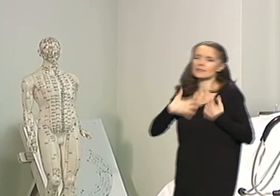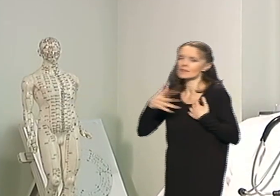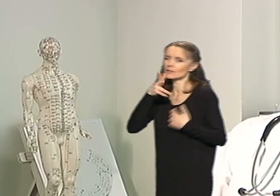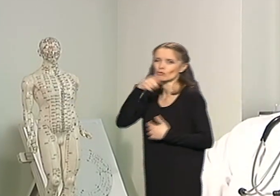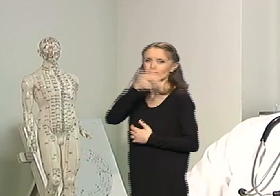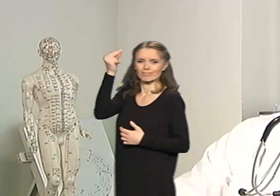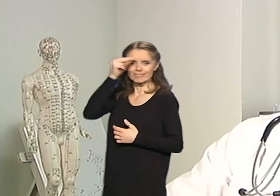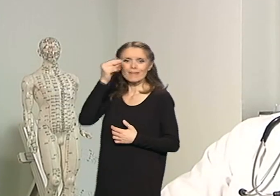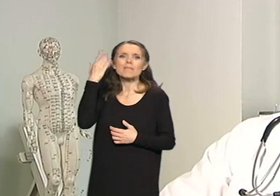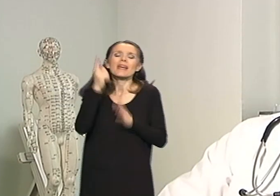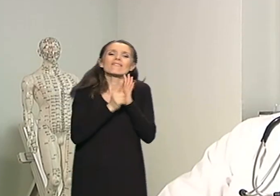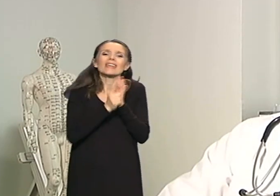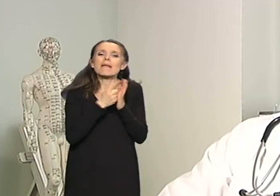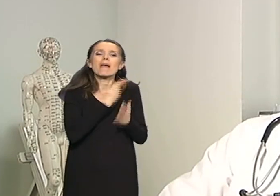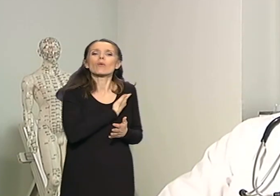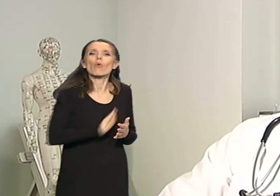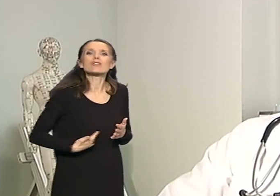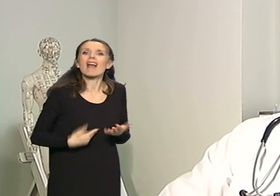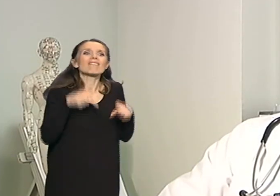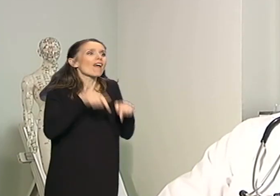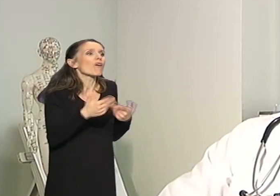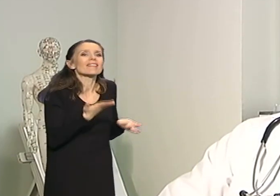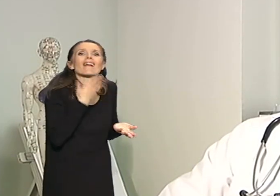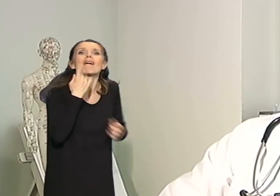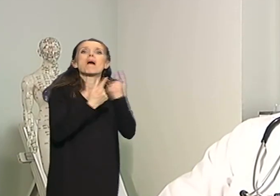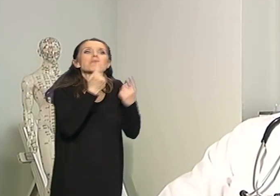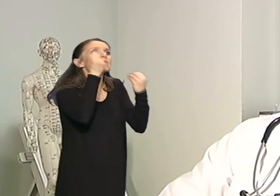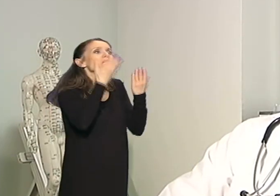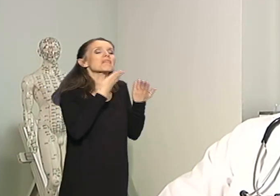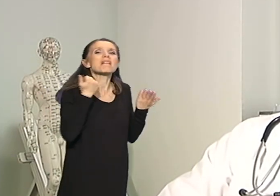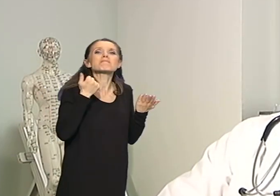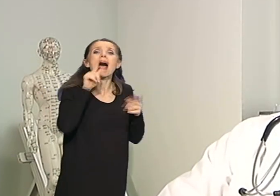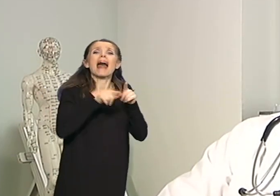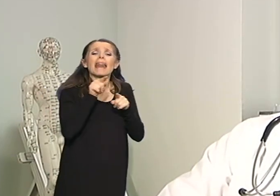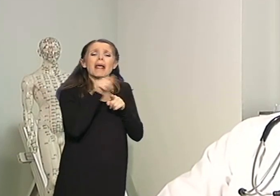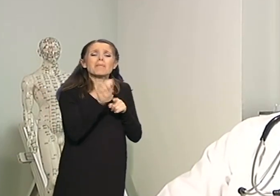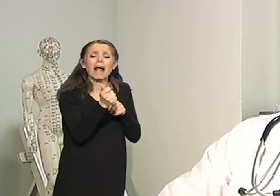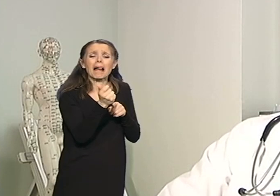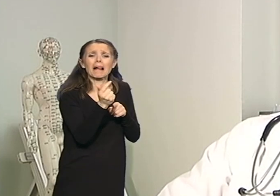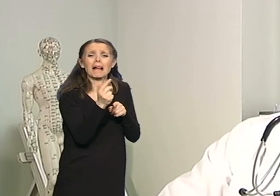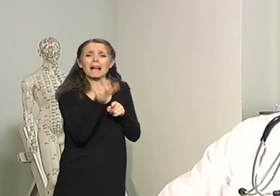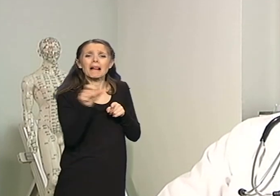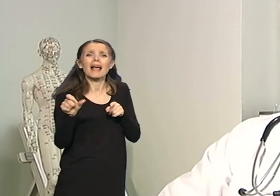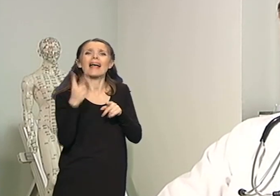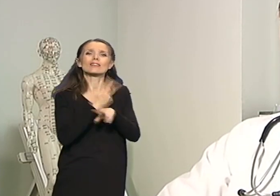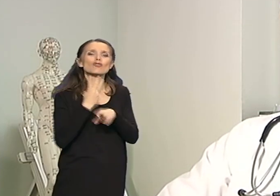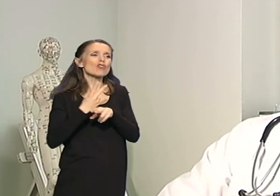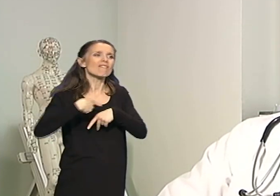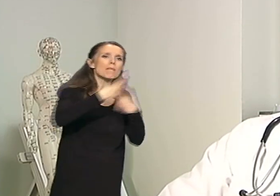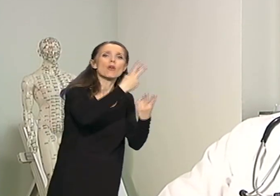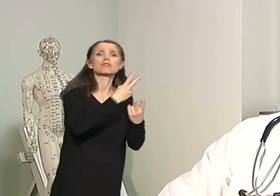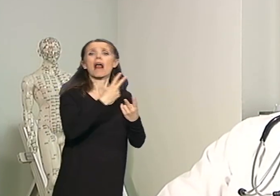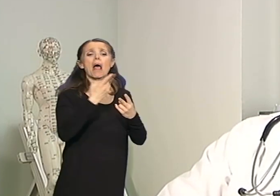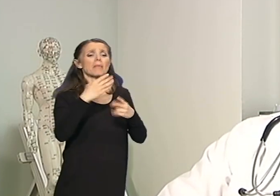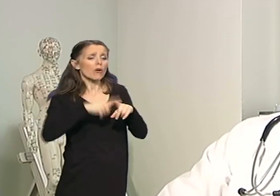sve nekoliko ljudi koji su imali sreću da ih je država poslala ono vreme otvaranje Kine, da odu po nekoliko meseci ili godinu ili